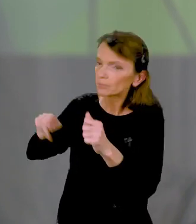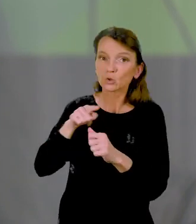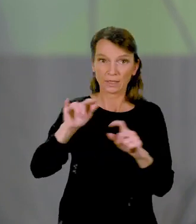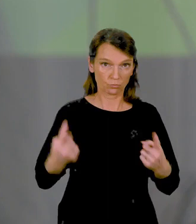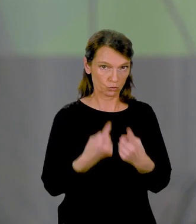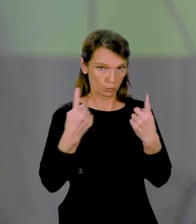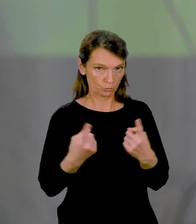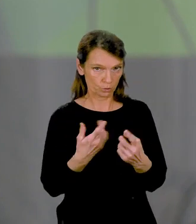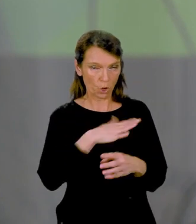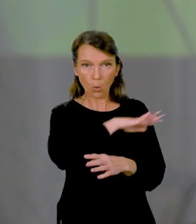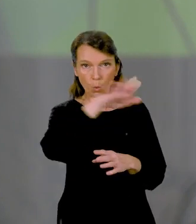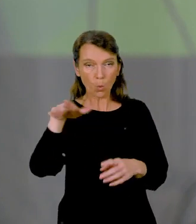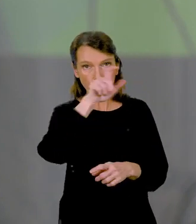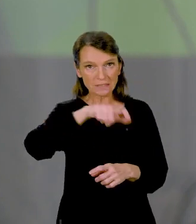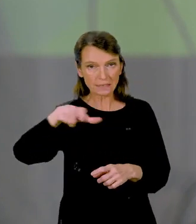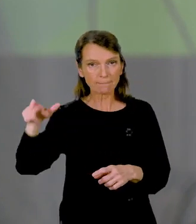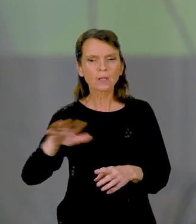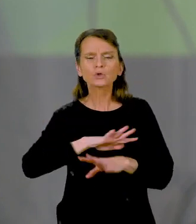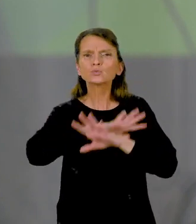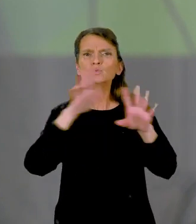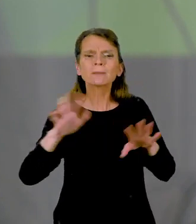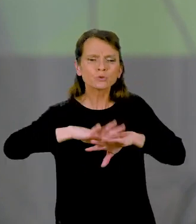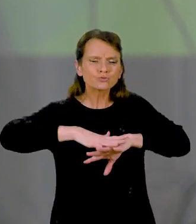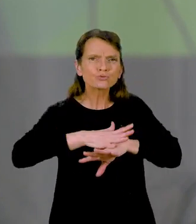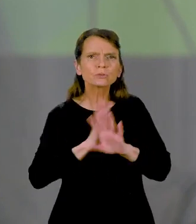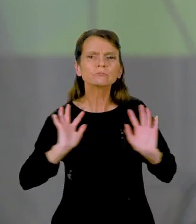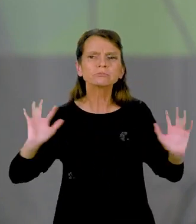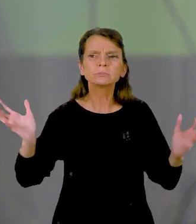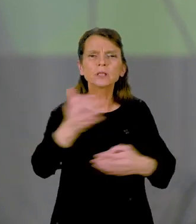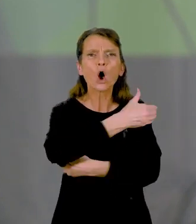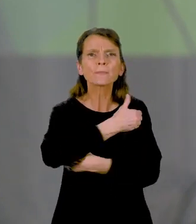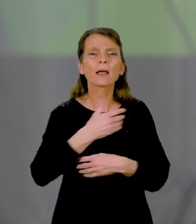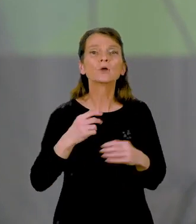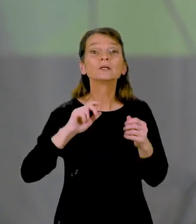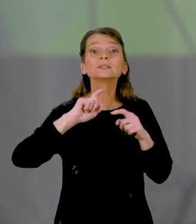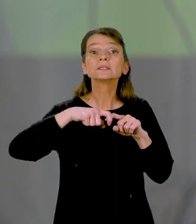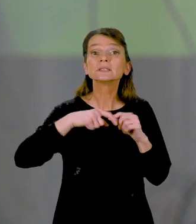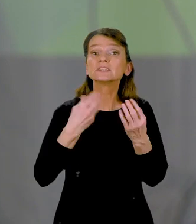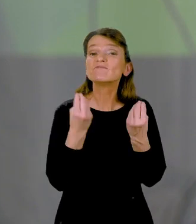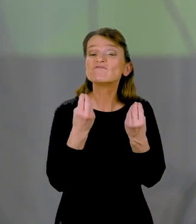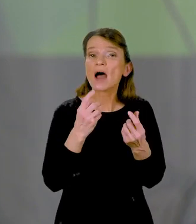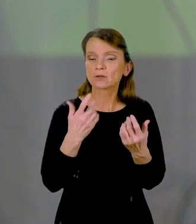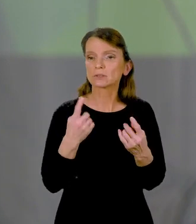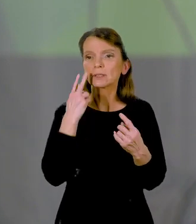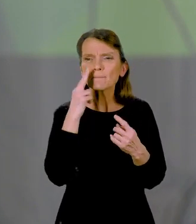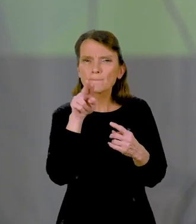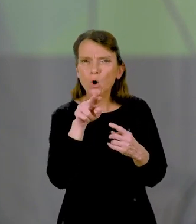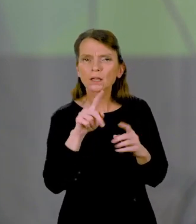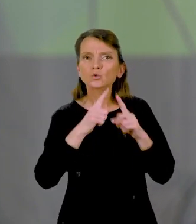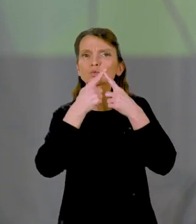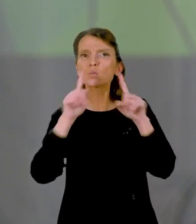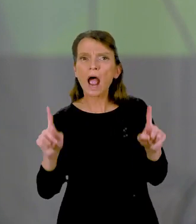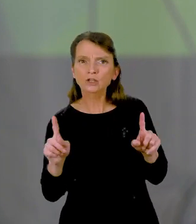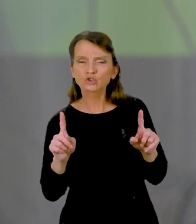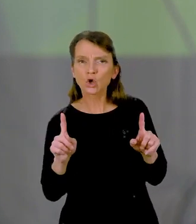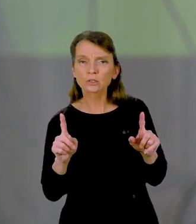prisotnim, da z vsemi čuti zaobjamejo stvarnost in pogled usmerijo v drugačnost. Zakaj